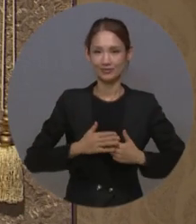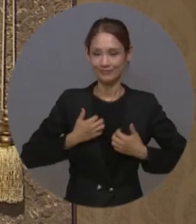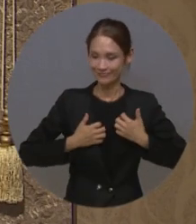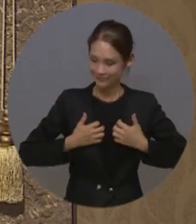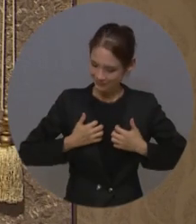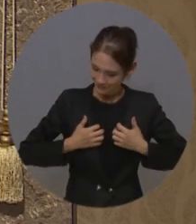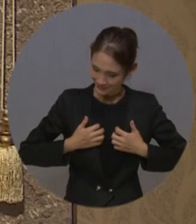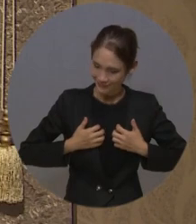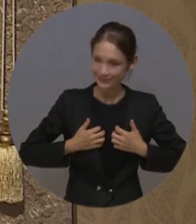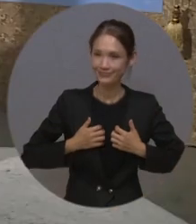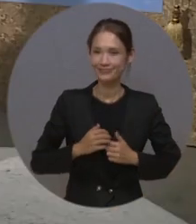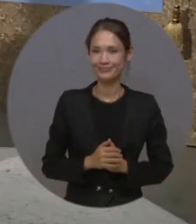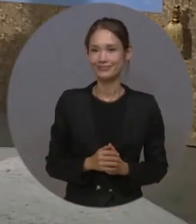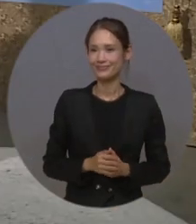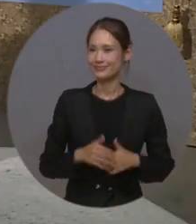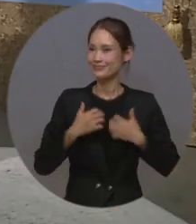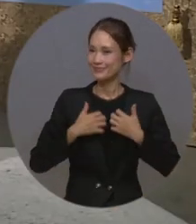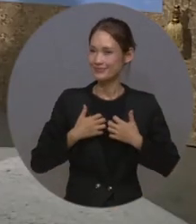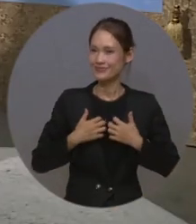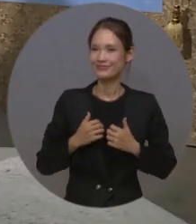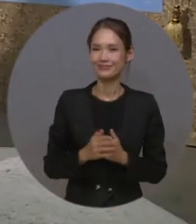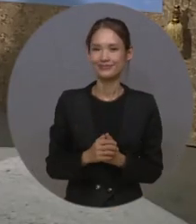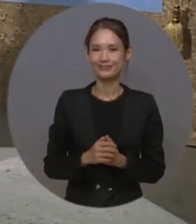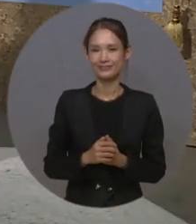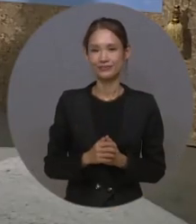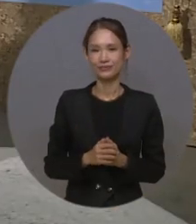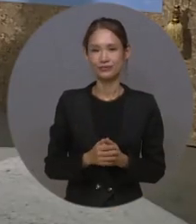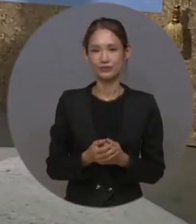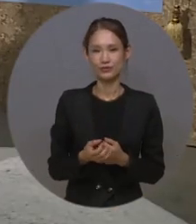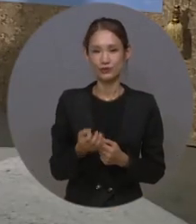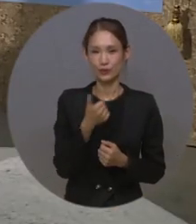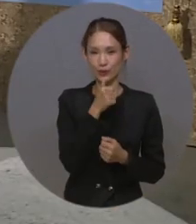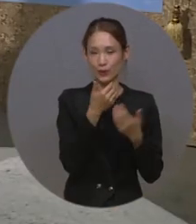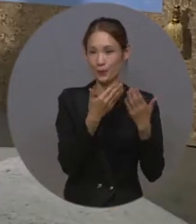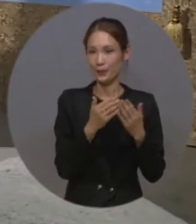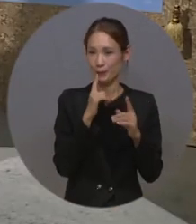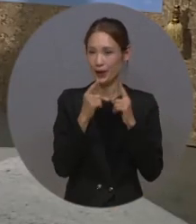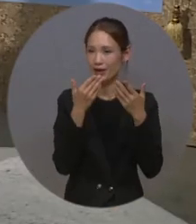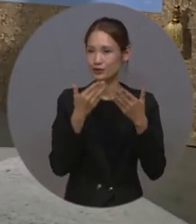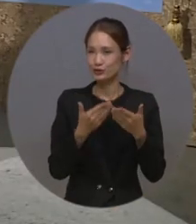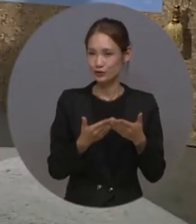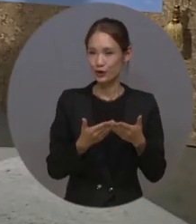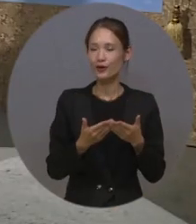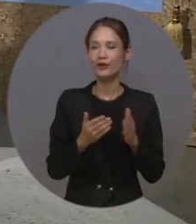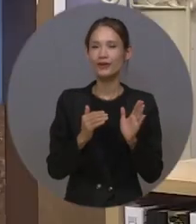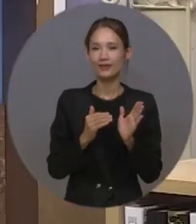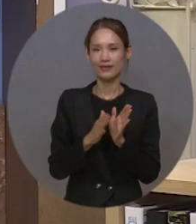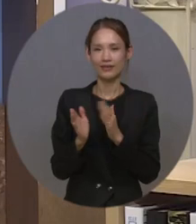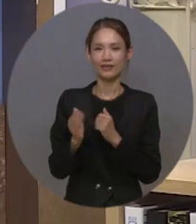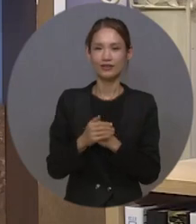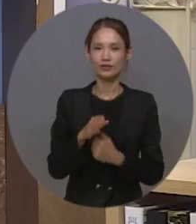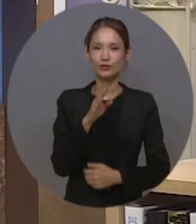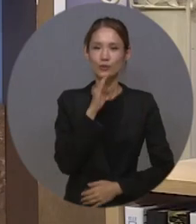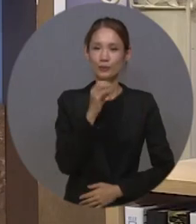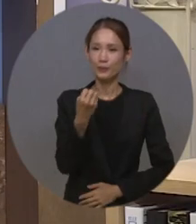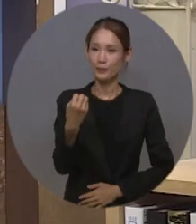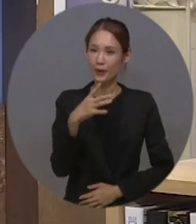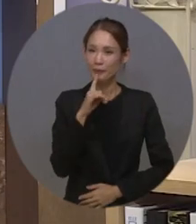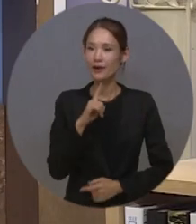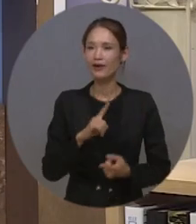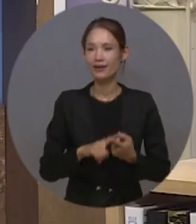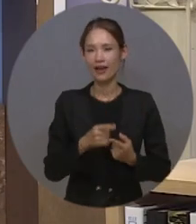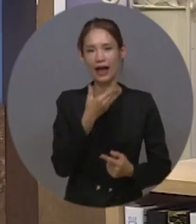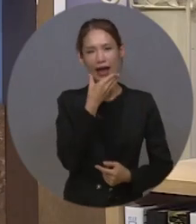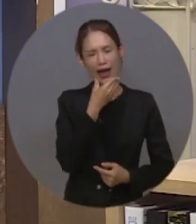반갑습니다. 네, 반갑습니다. 앞서서 이제 인사 말씀에도 또 좋은 말씀을 해주셨는데 네. 정말 말씀처럼